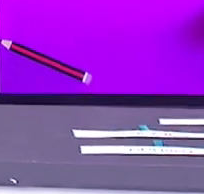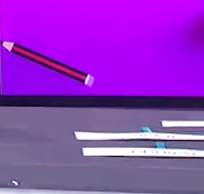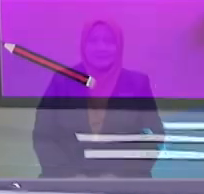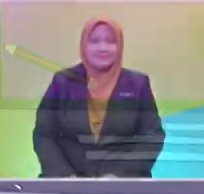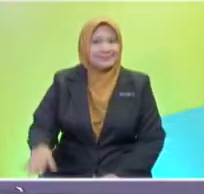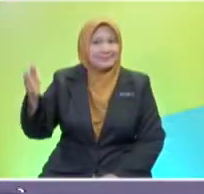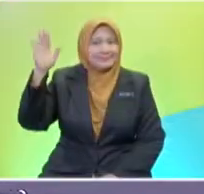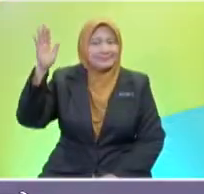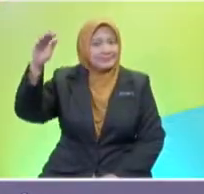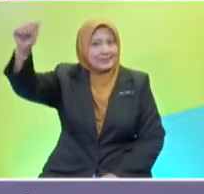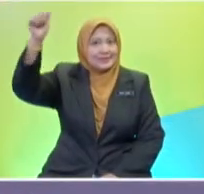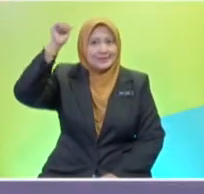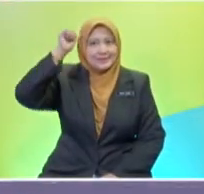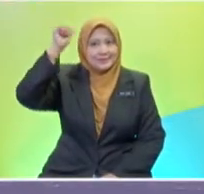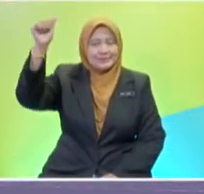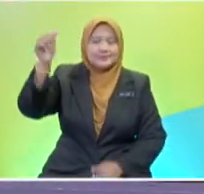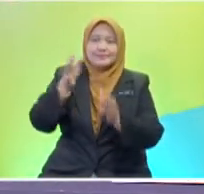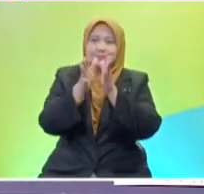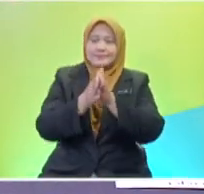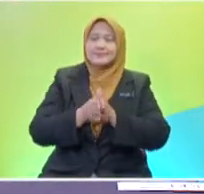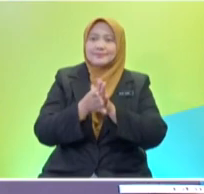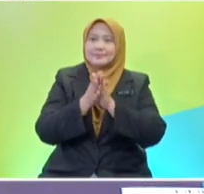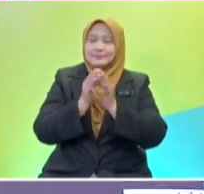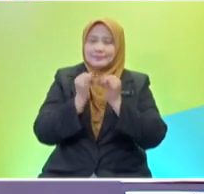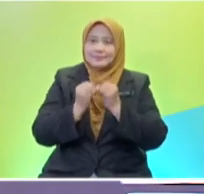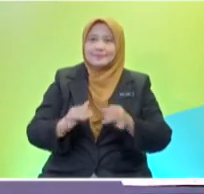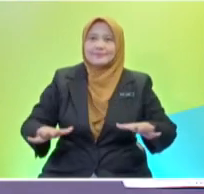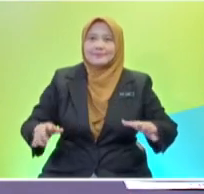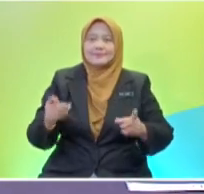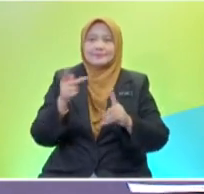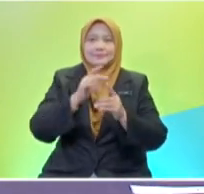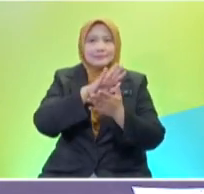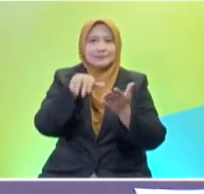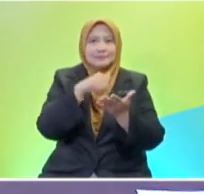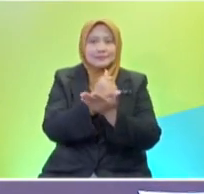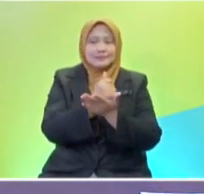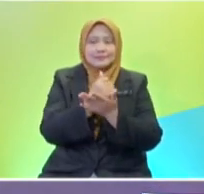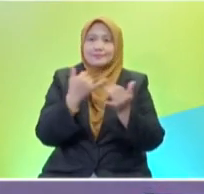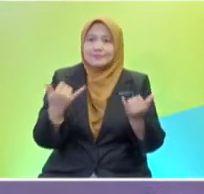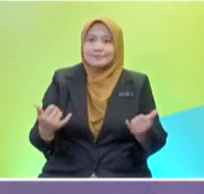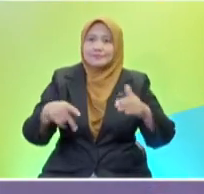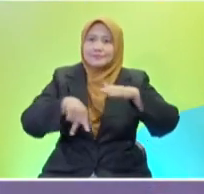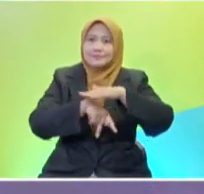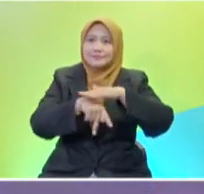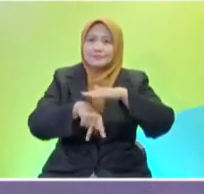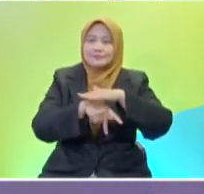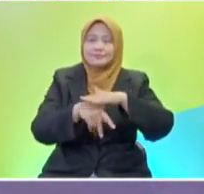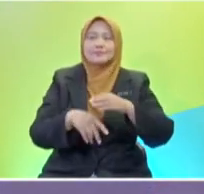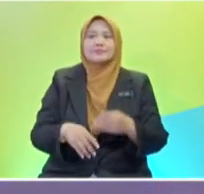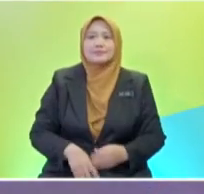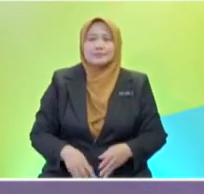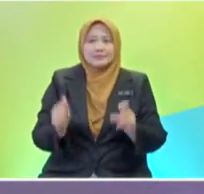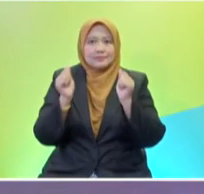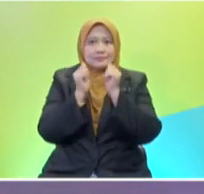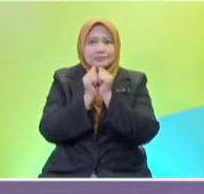Hai assalamualaikum Salam sejahtera kepada semua yang sudah menyaksikan bersama saya Abang Ivan